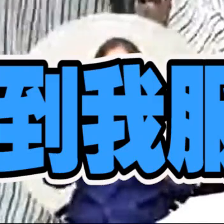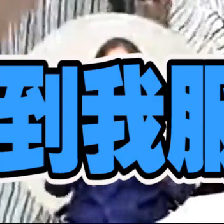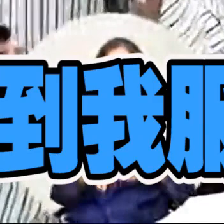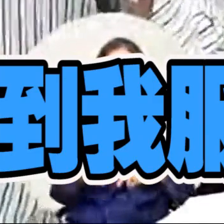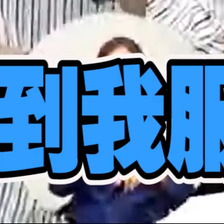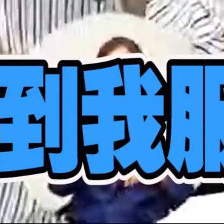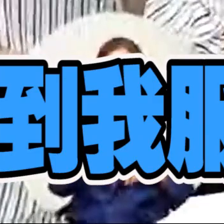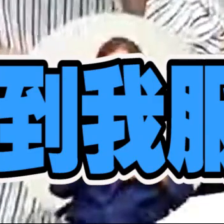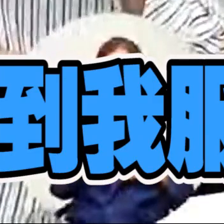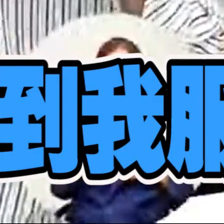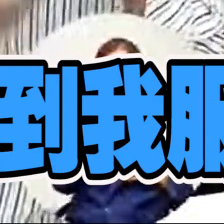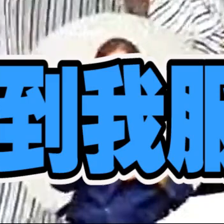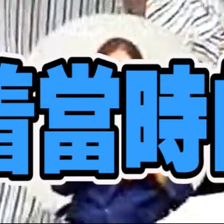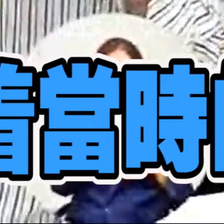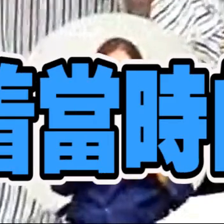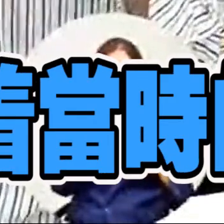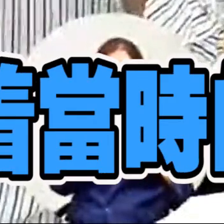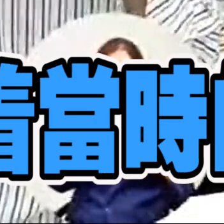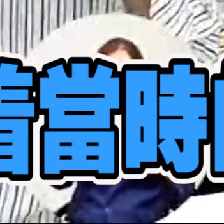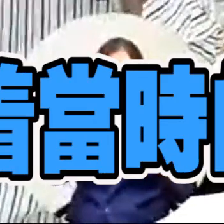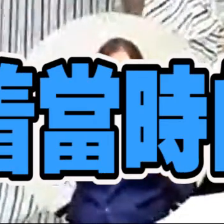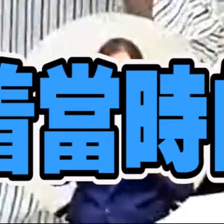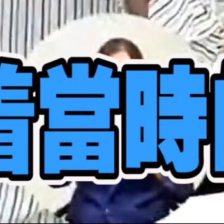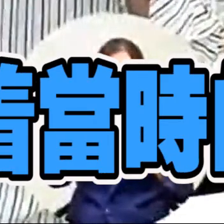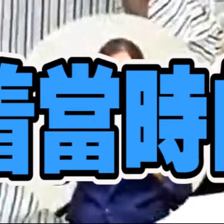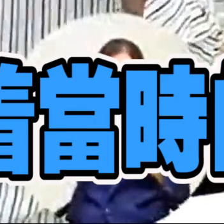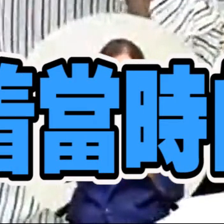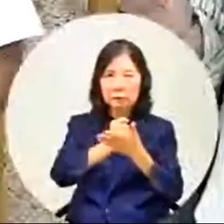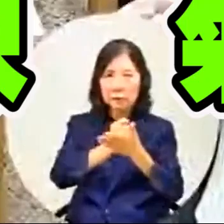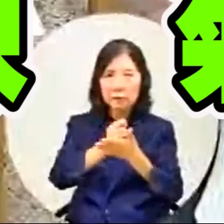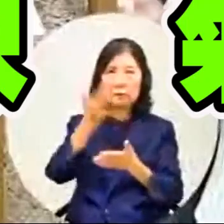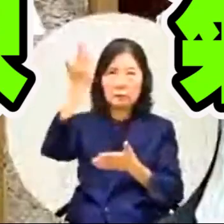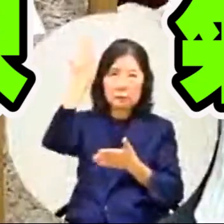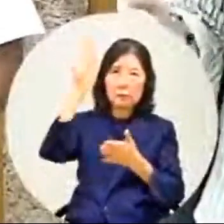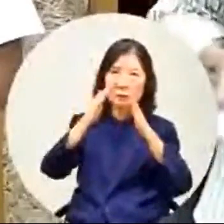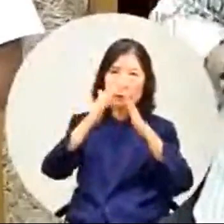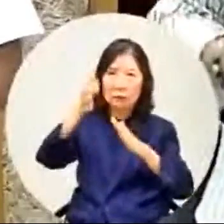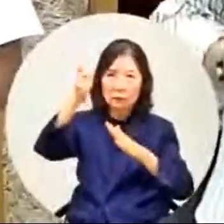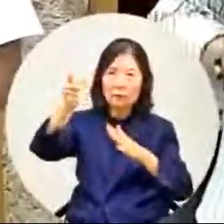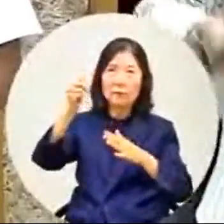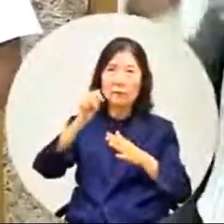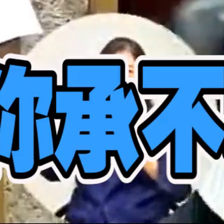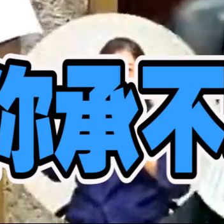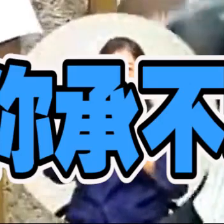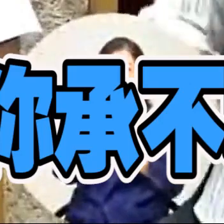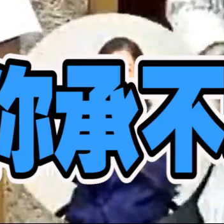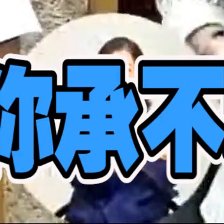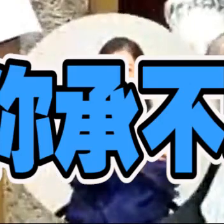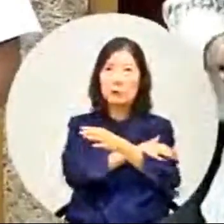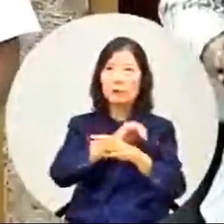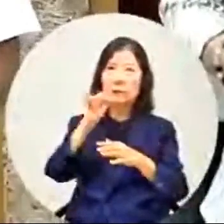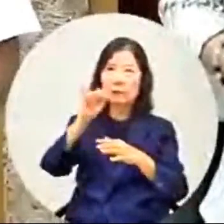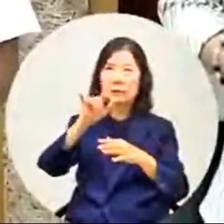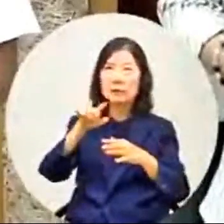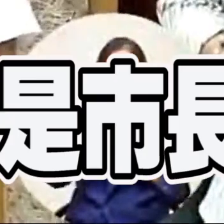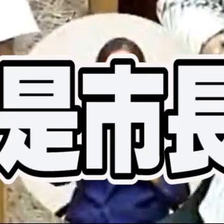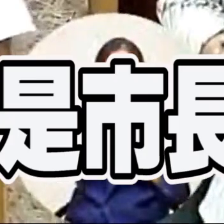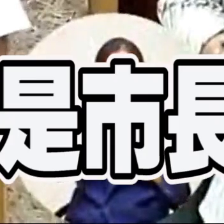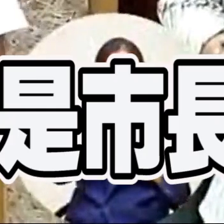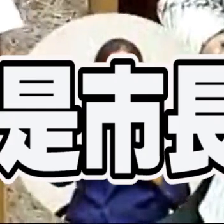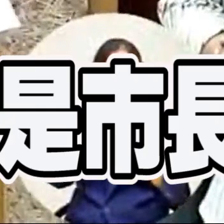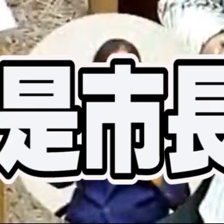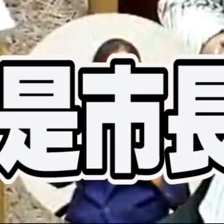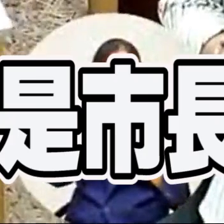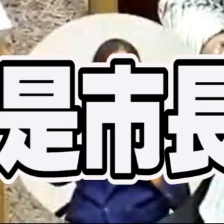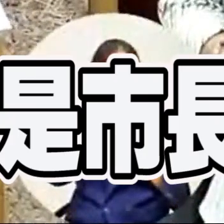最起码你拿到我浮出的公文是盖着当时的市长陈菊，这点承不承认？ 哎，